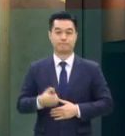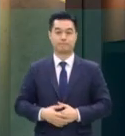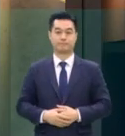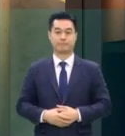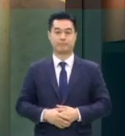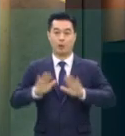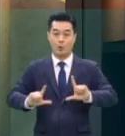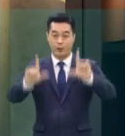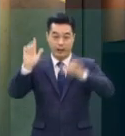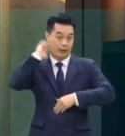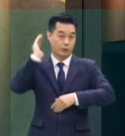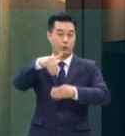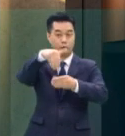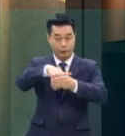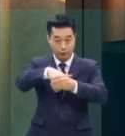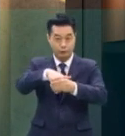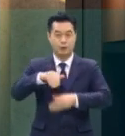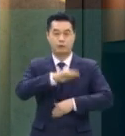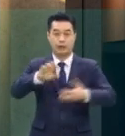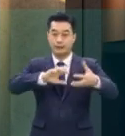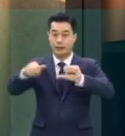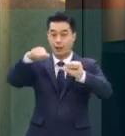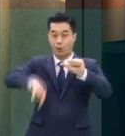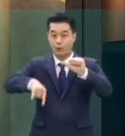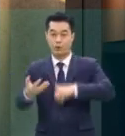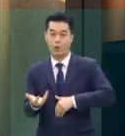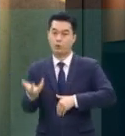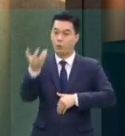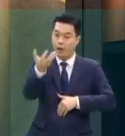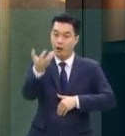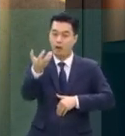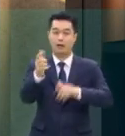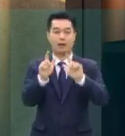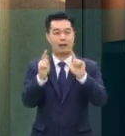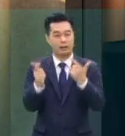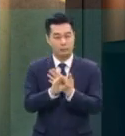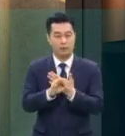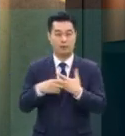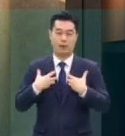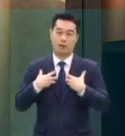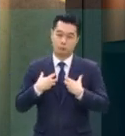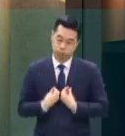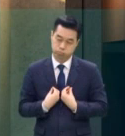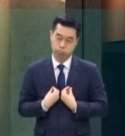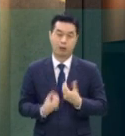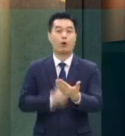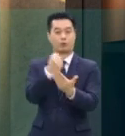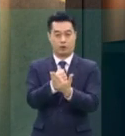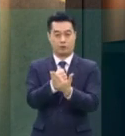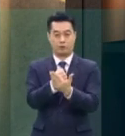올해 대통령 선거는 우리가 3개의 5강 으로 도약할 지 아니면 주저 앉아 있지를